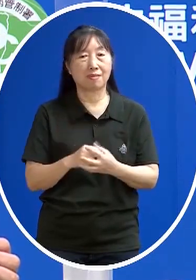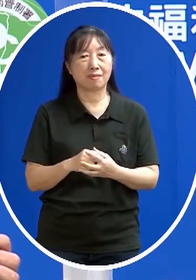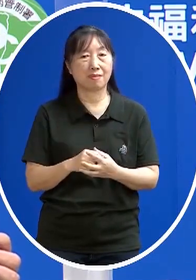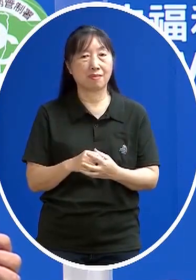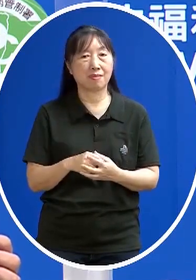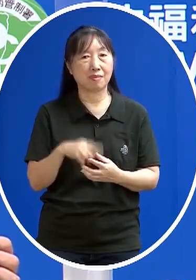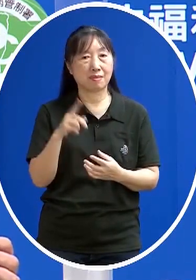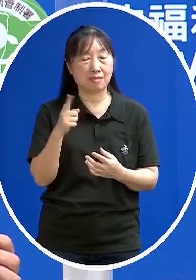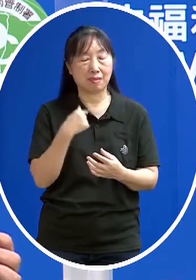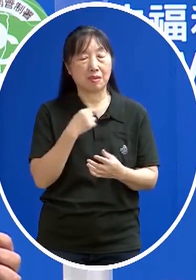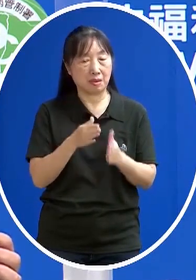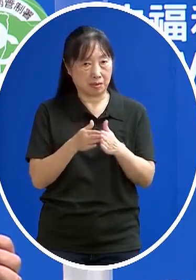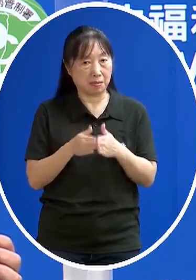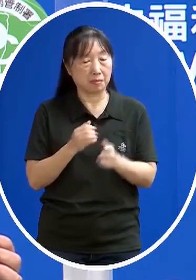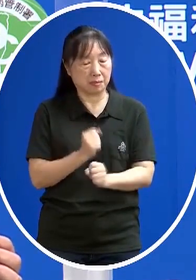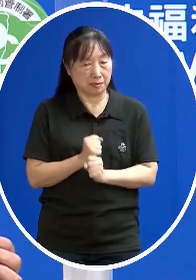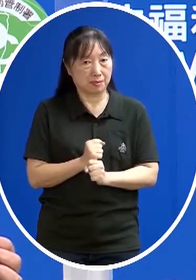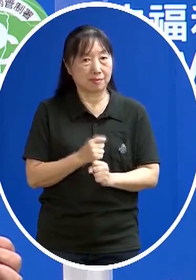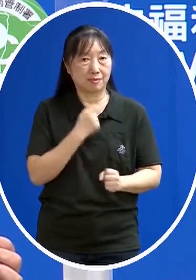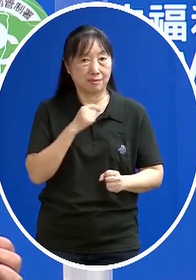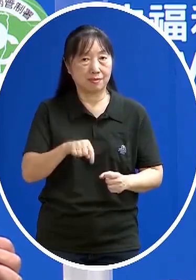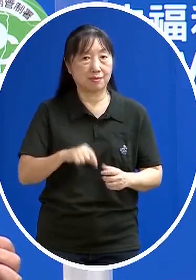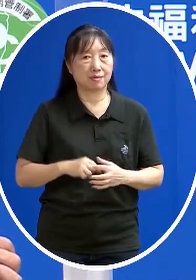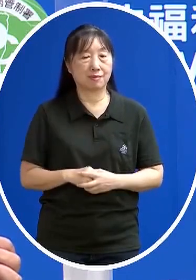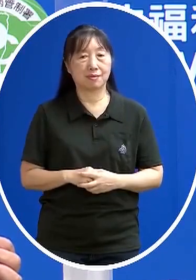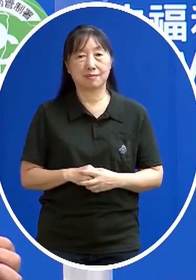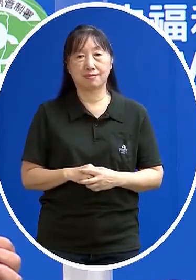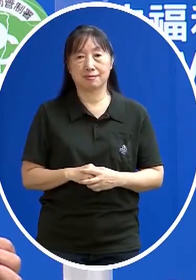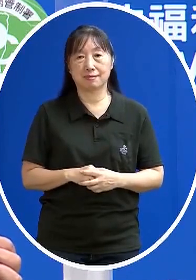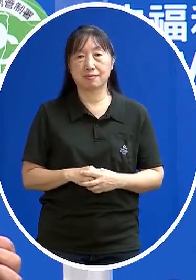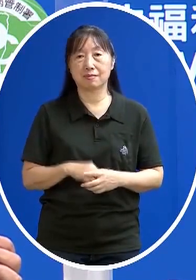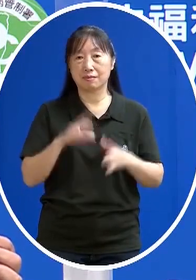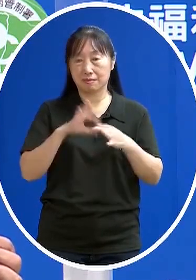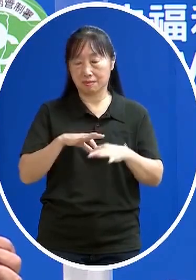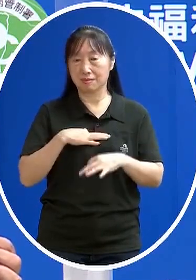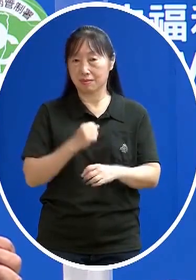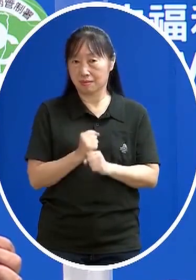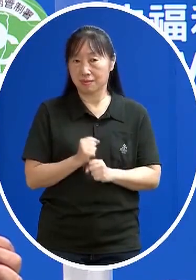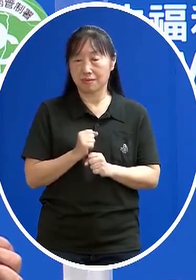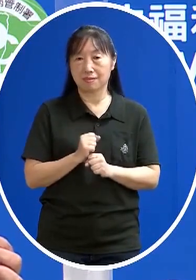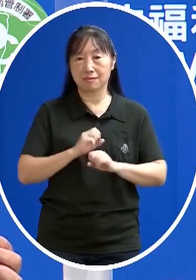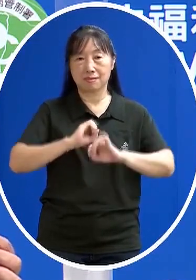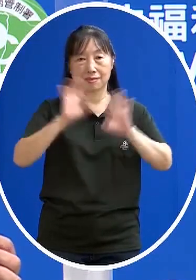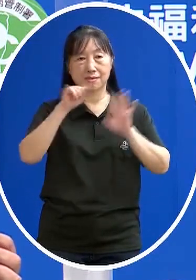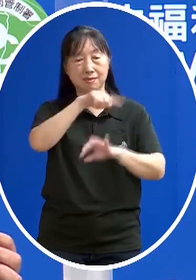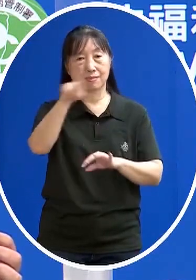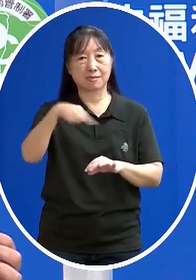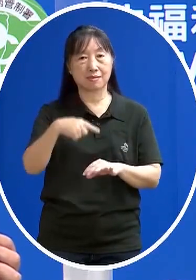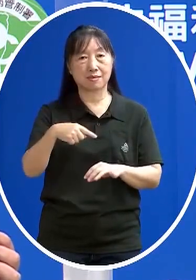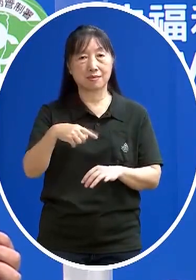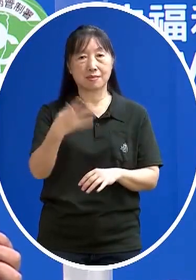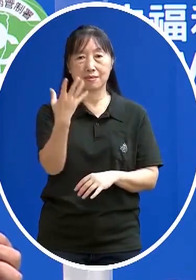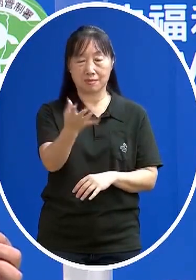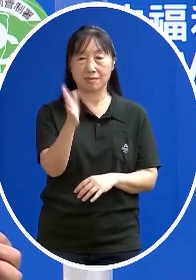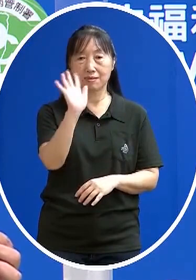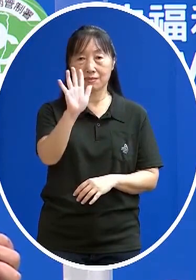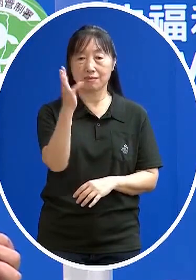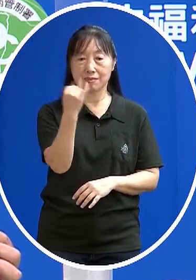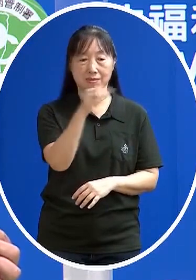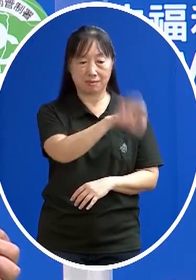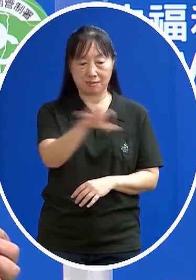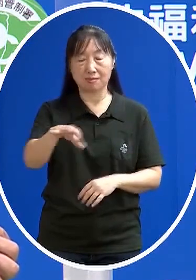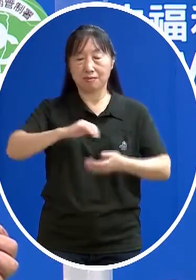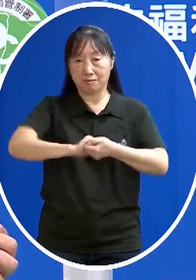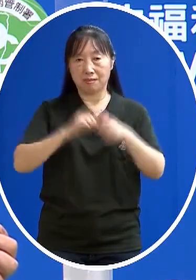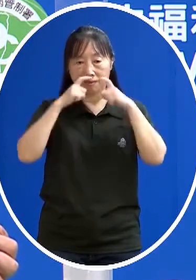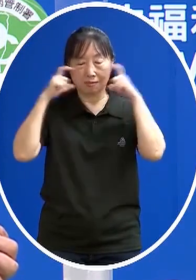是有一些低了，所以我们大概这边特别建议大概就是说这几个场所务必要戴